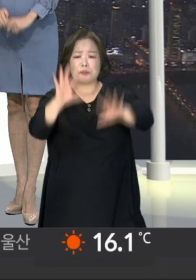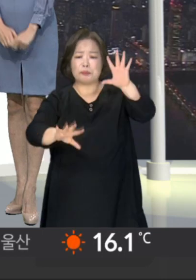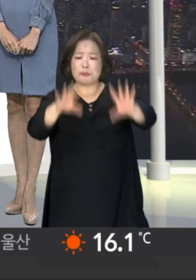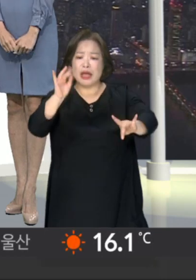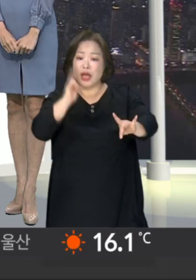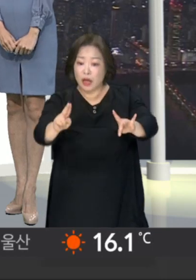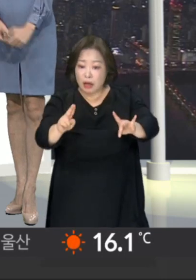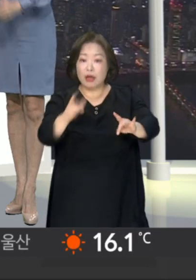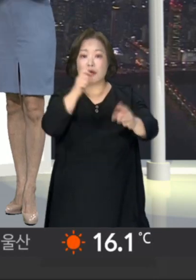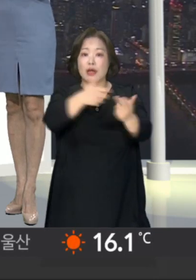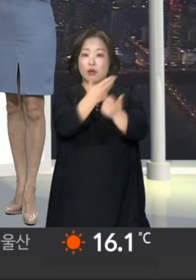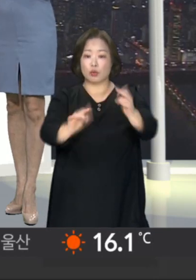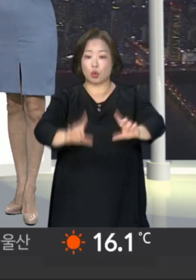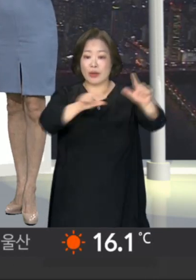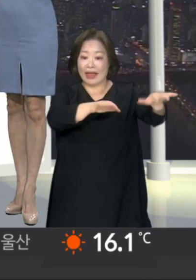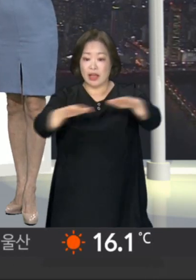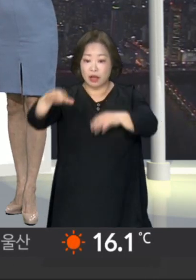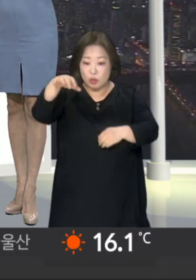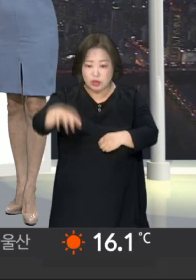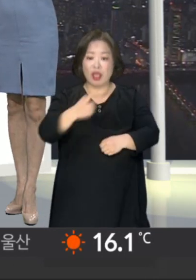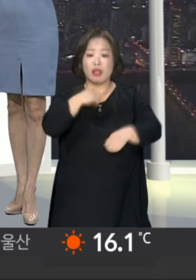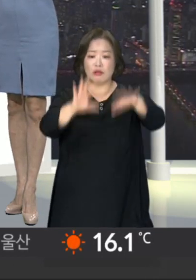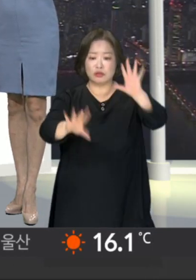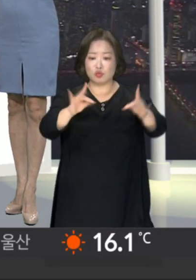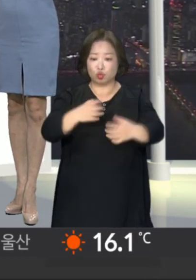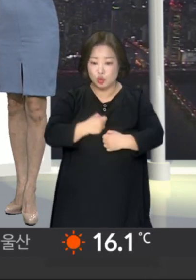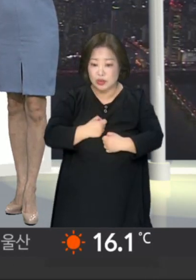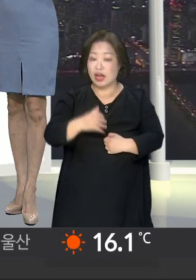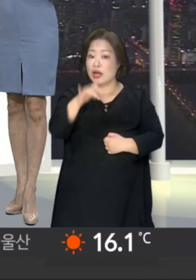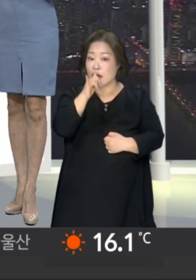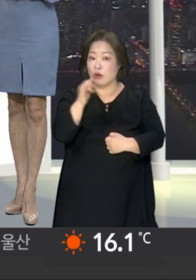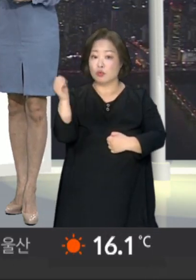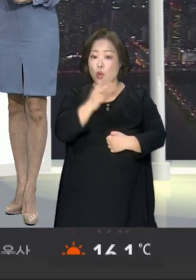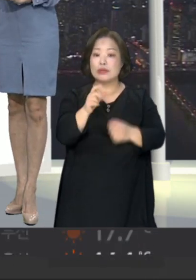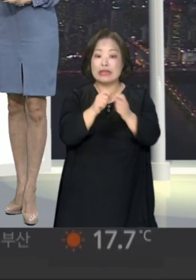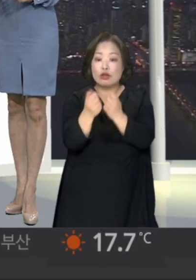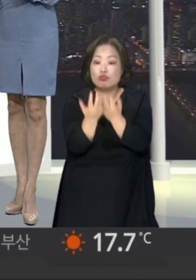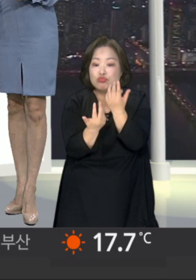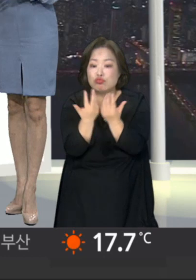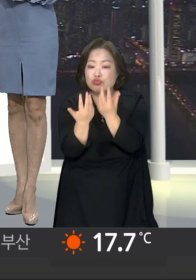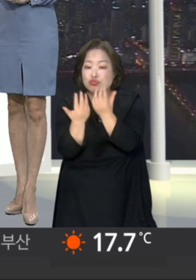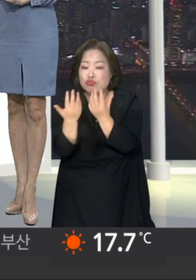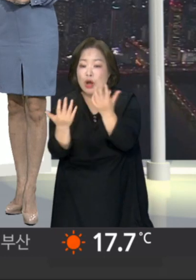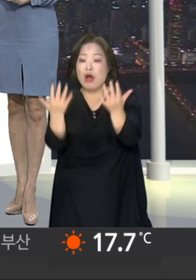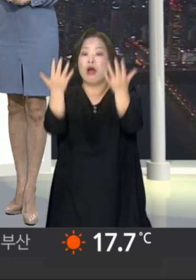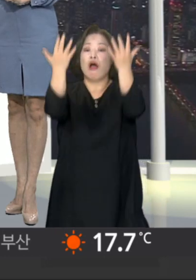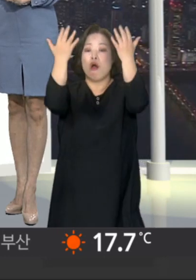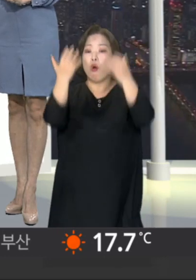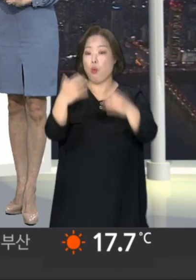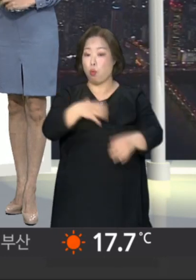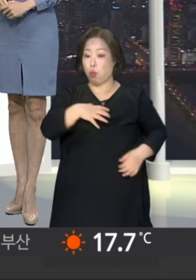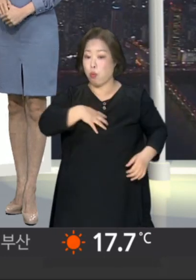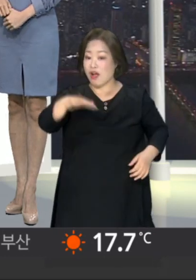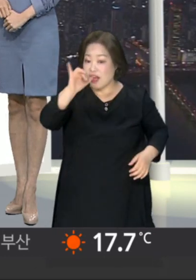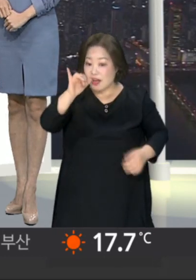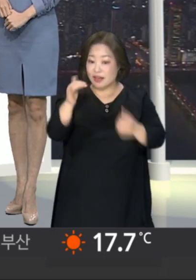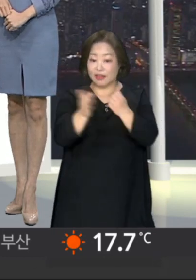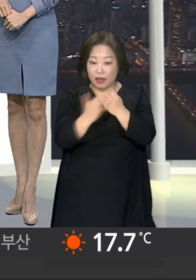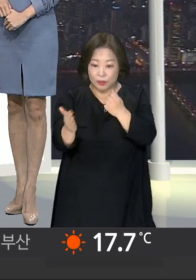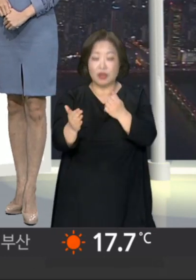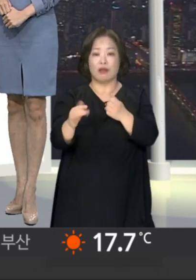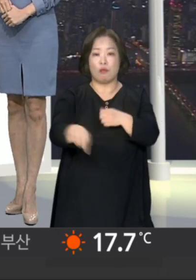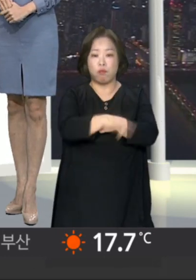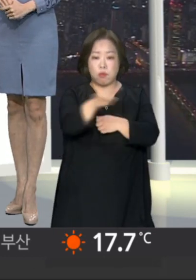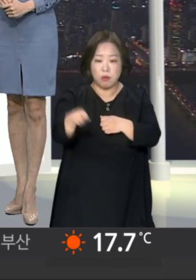있습니다. 강원 동해안 지역은 건조주의보가 발효 중인데요. 작은 불씨도 대형 화재의 원인이 될 수 있습니다. 화재